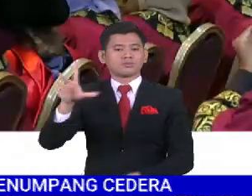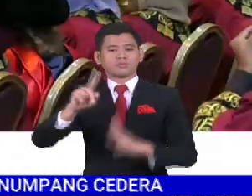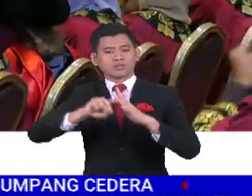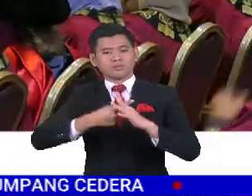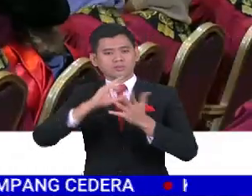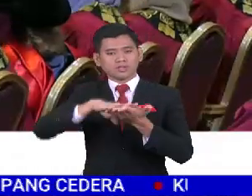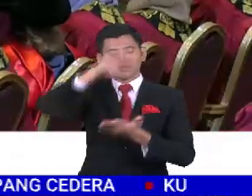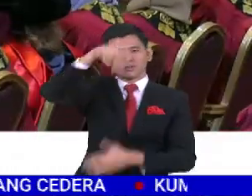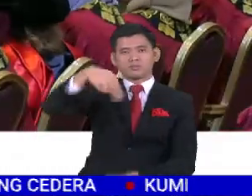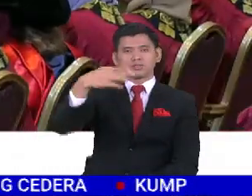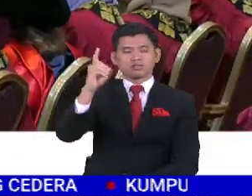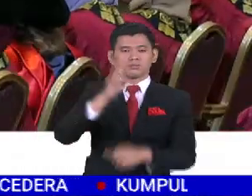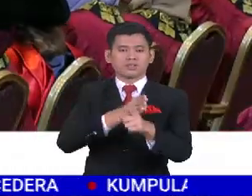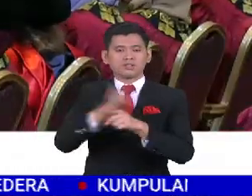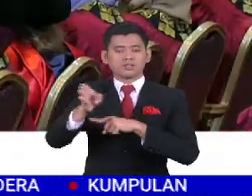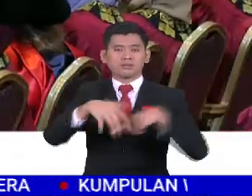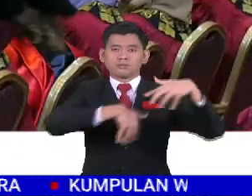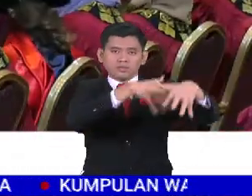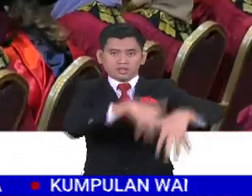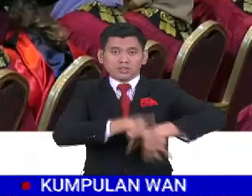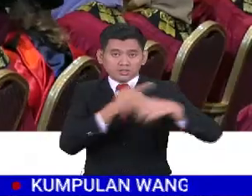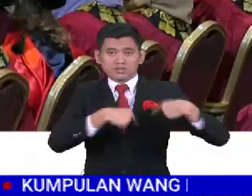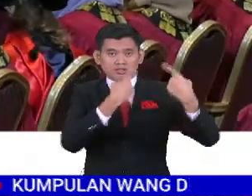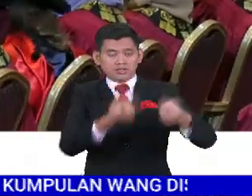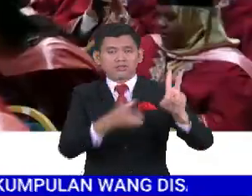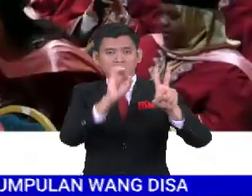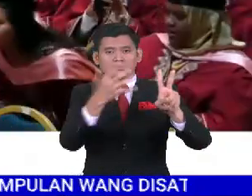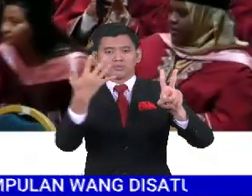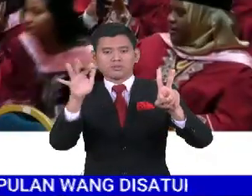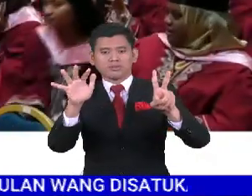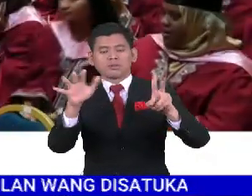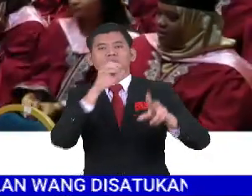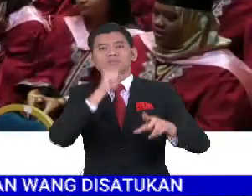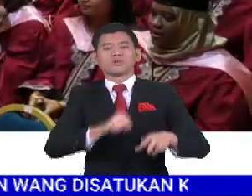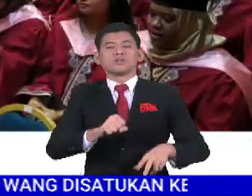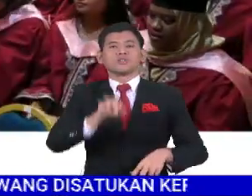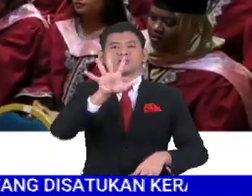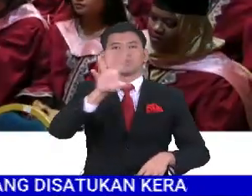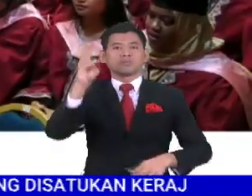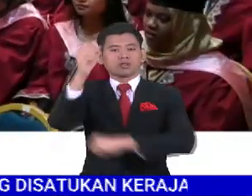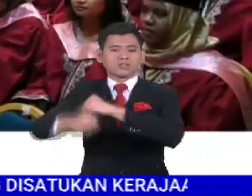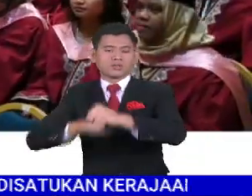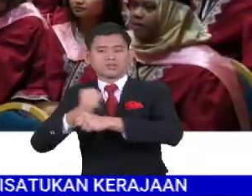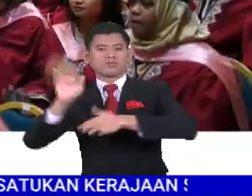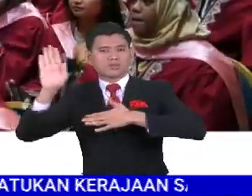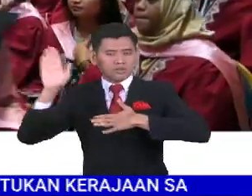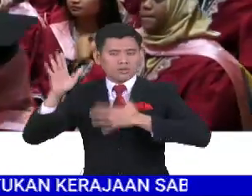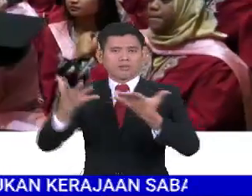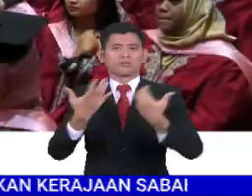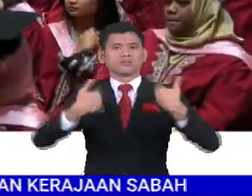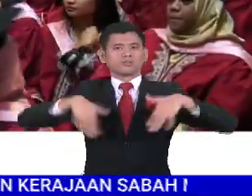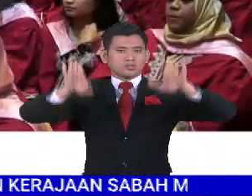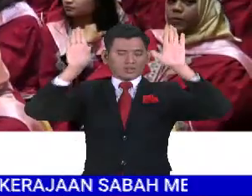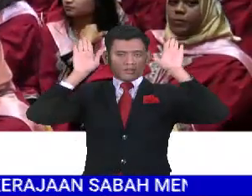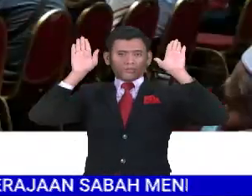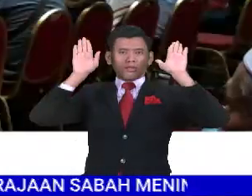di peringkat PHD dalam bidang pertanian sejak tahun 2015 pada usia 56 tahun mengakui Hampir Putus